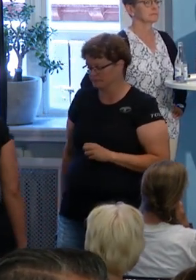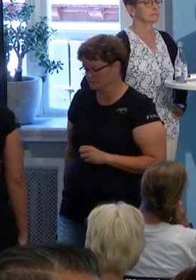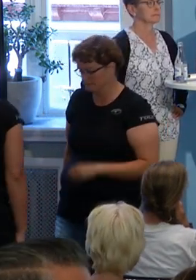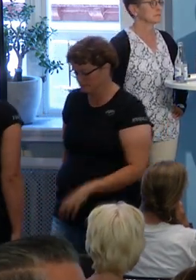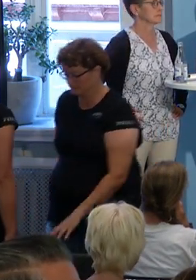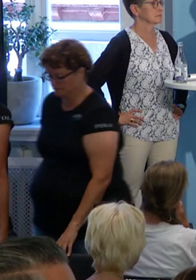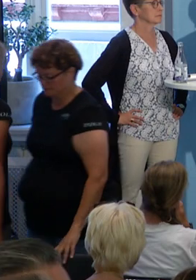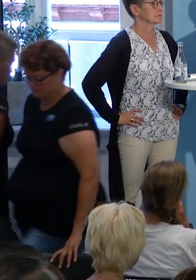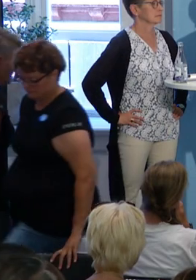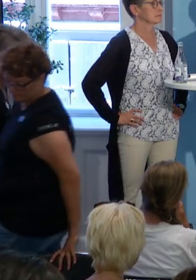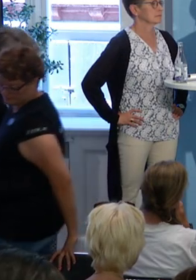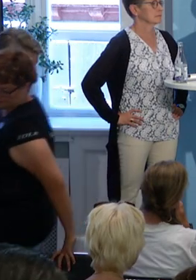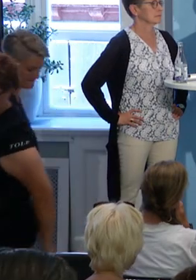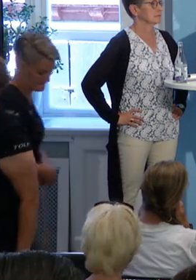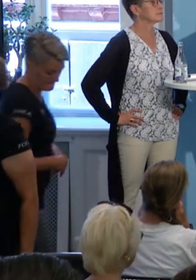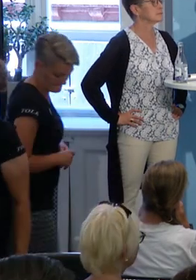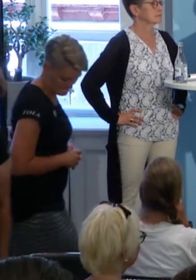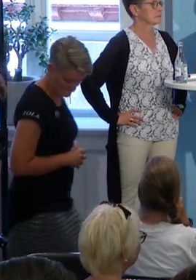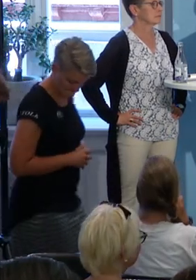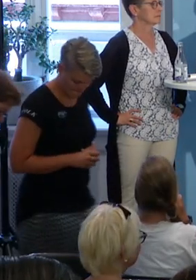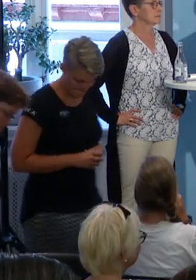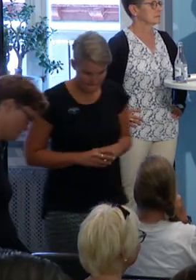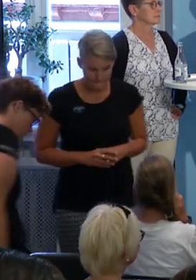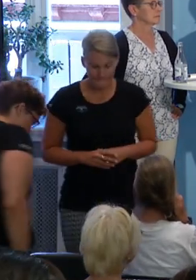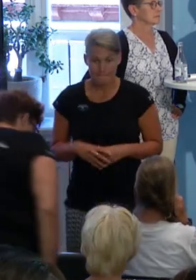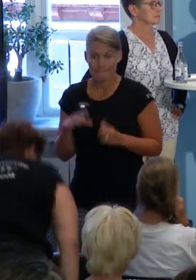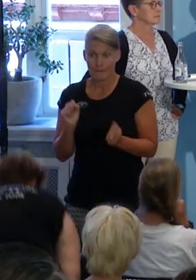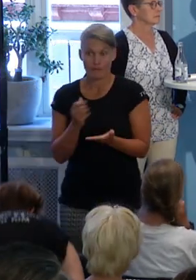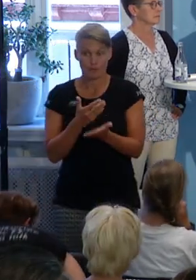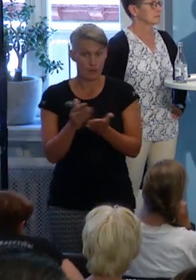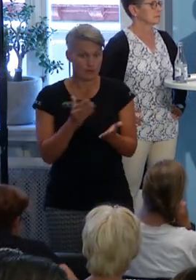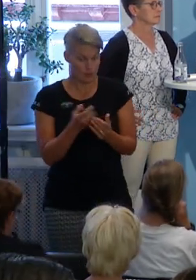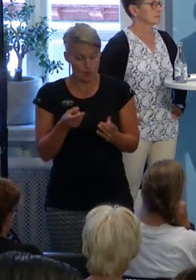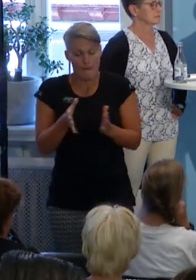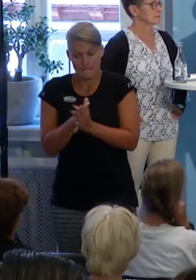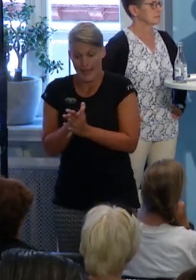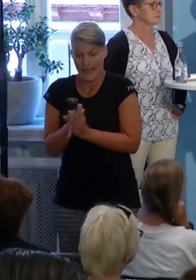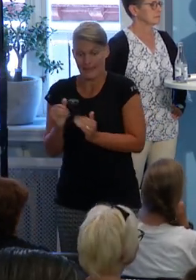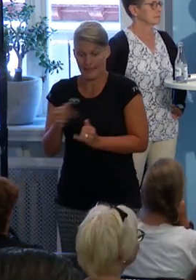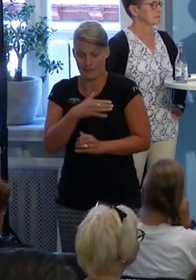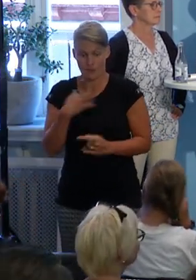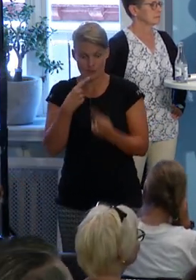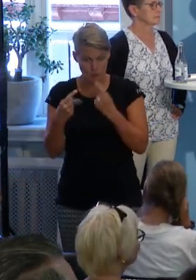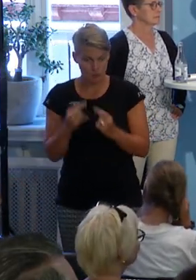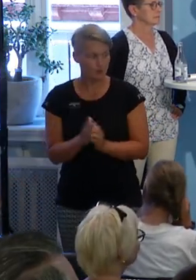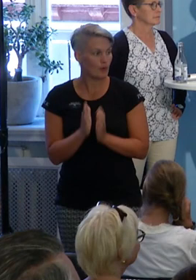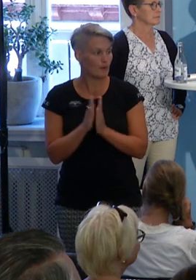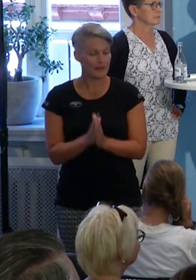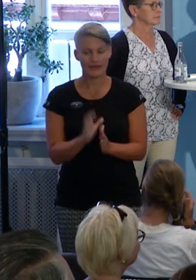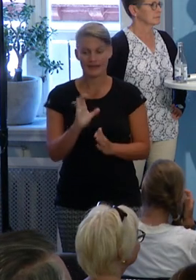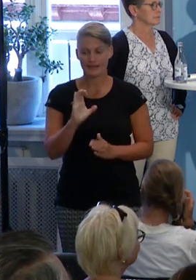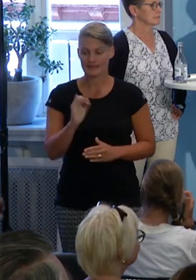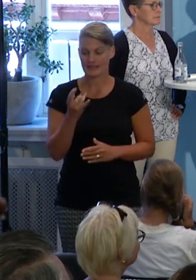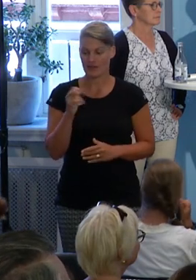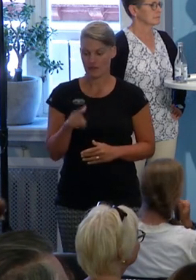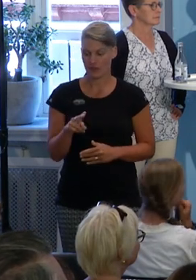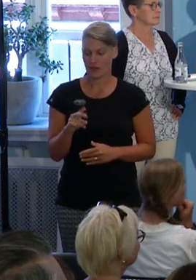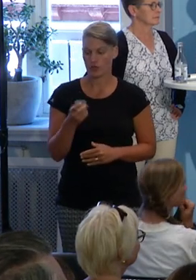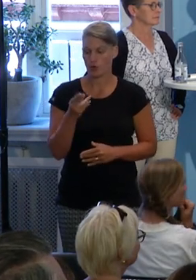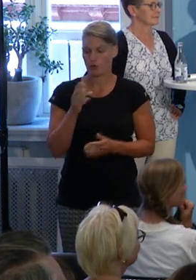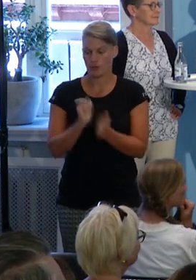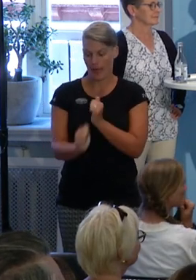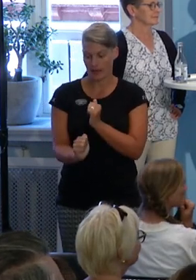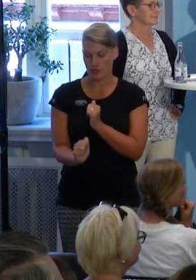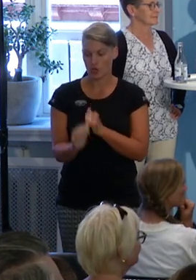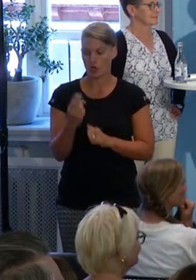Ska vi gå vidare så länge? Du stannar kvar och är med i diskussionen, Morgan. Och så ber vi då Stefan Lundberg och Ulf Johansson att